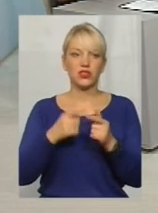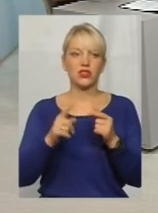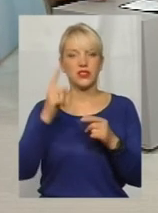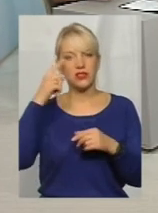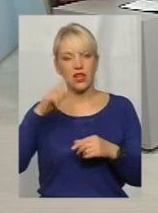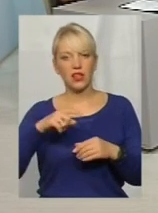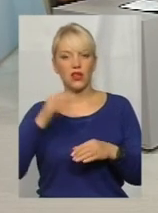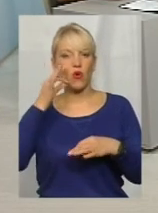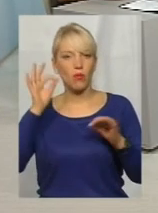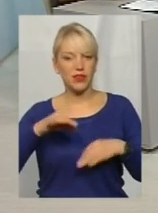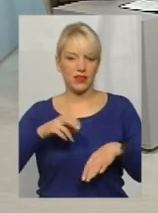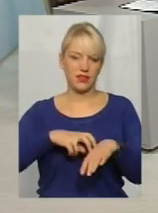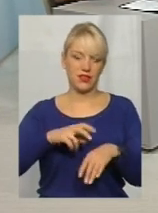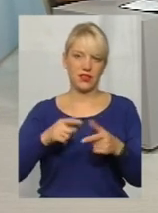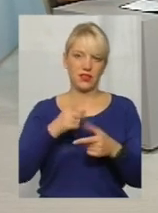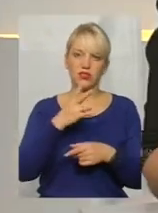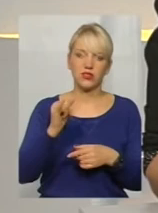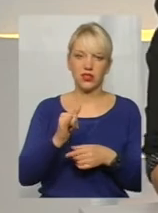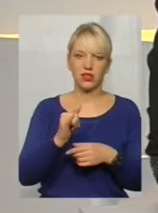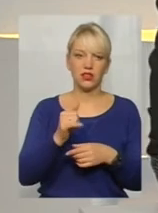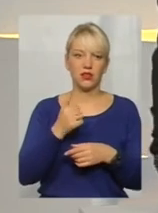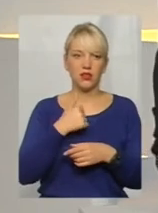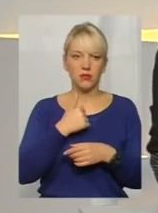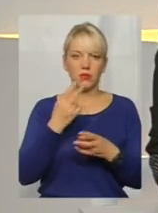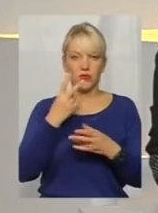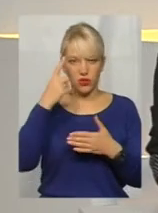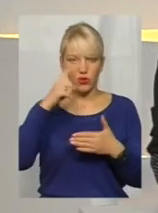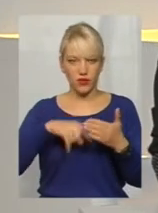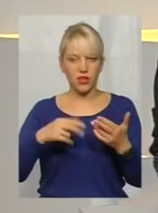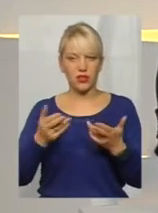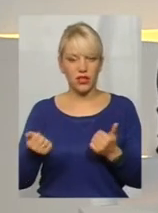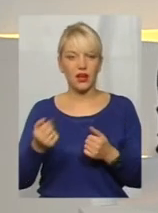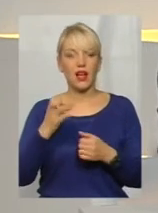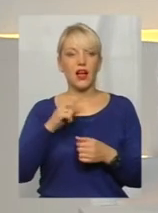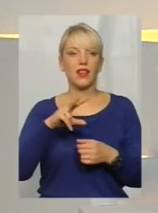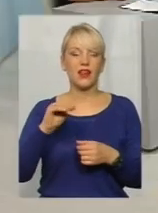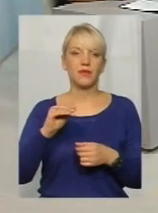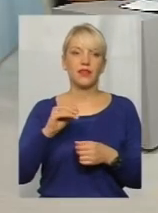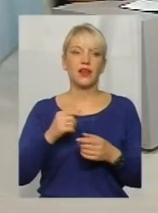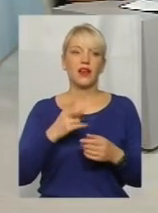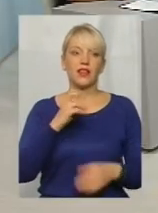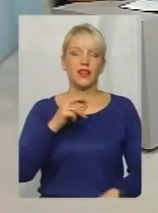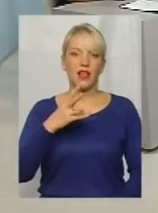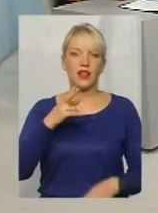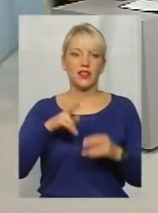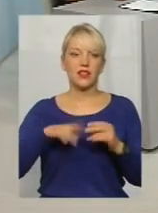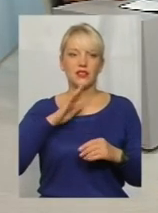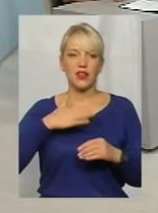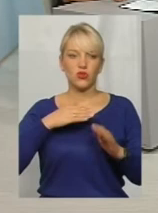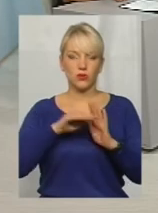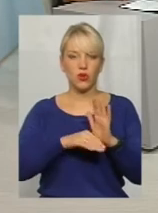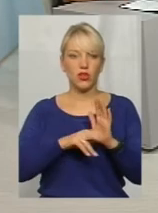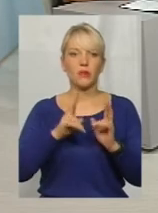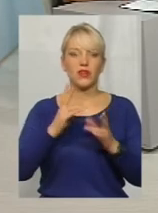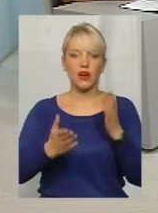знати, компетентний лікар чи ні, ми підсвідомо маємо довіряти, так? Але все ж таки, пані Наталю, наприкінець нашої програми, якщо б